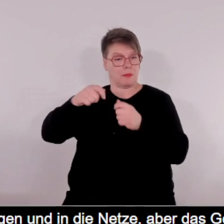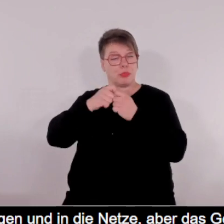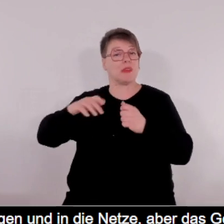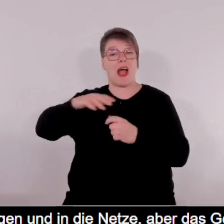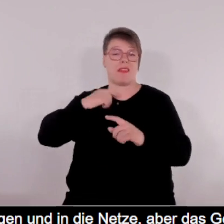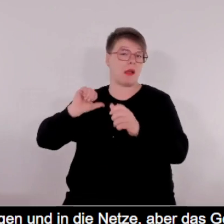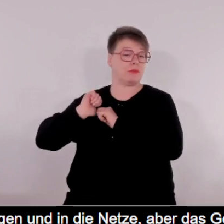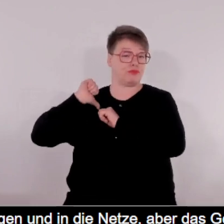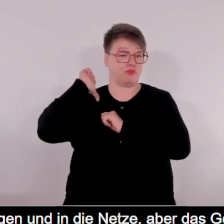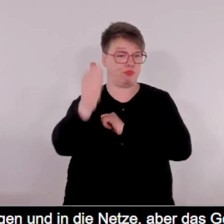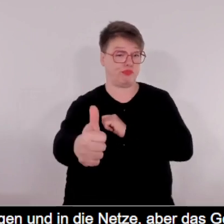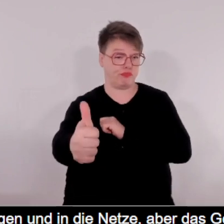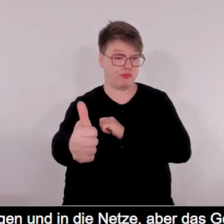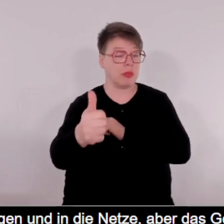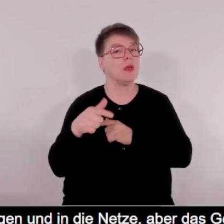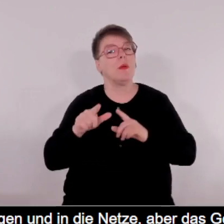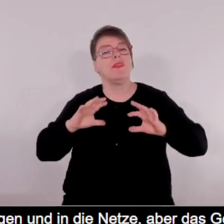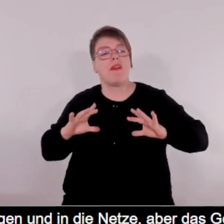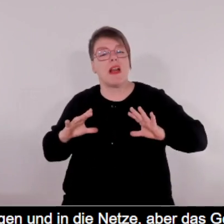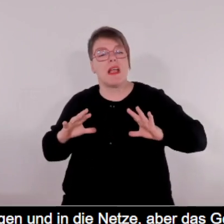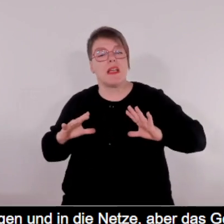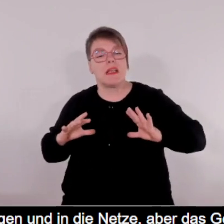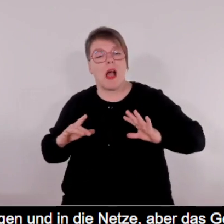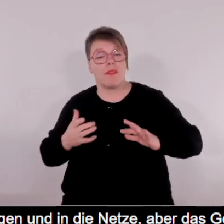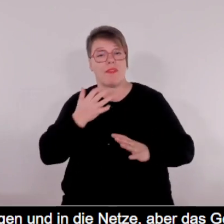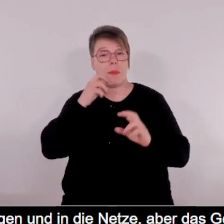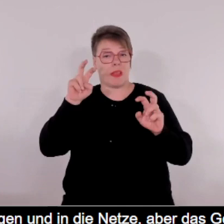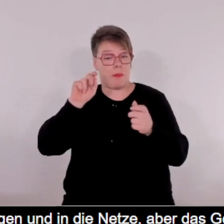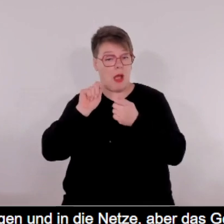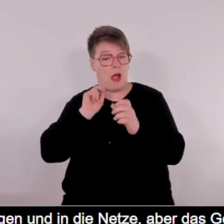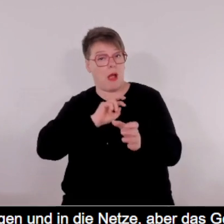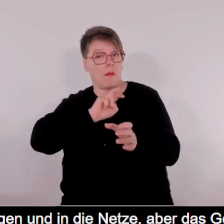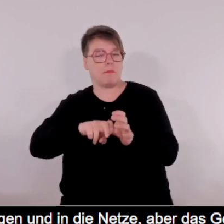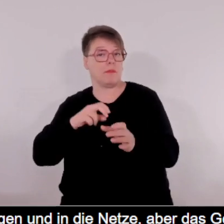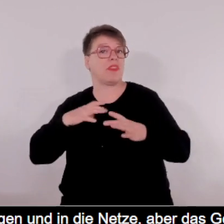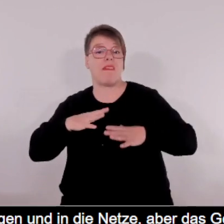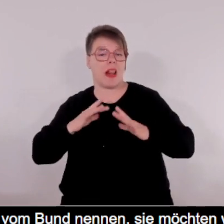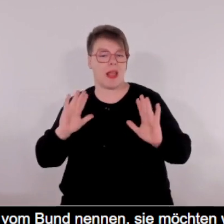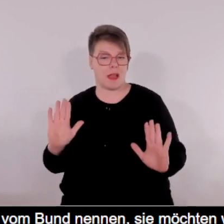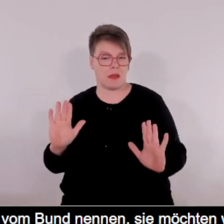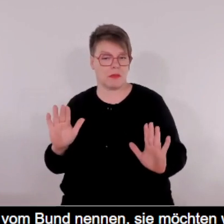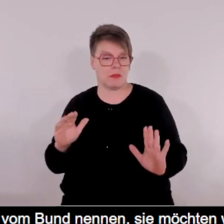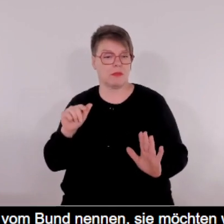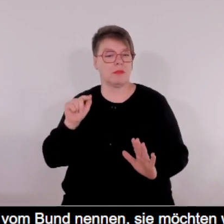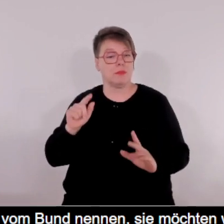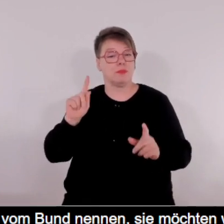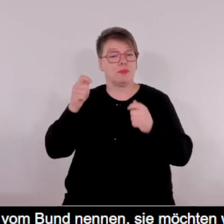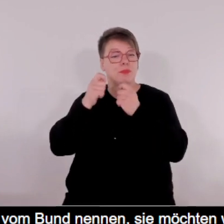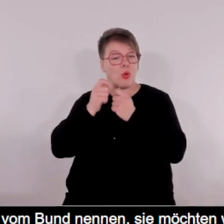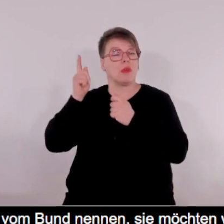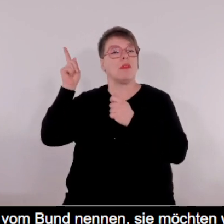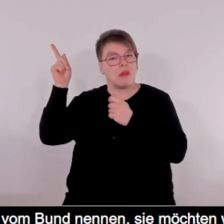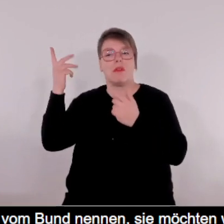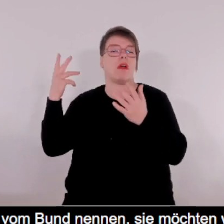überarbeitet sehen. Also dass eine Kommune die Dinge dann immer wieder fortschreiben muss. Ich hoffe, dass wir hier ja